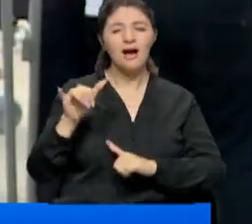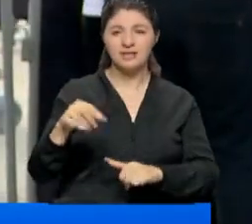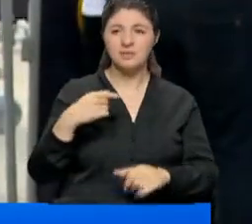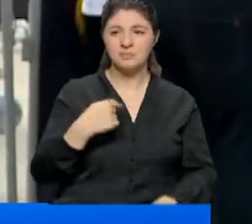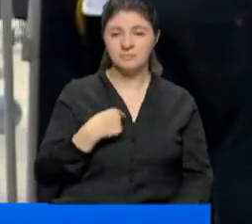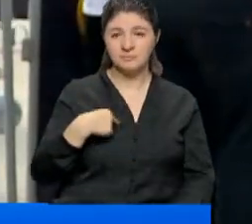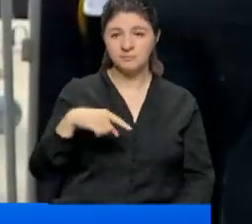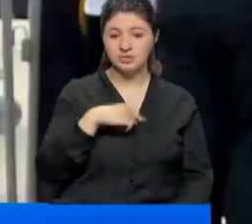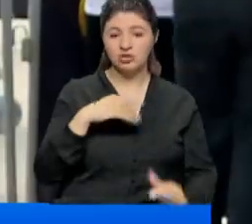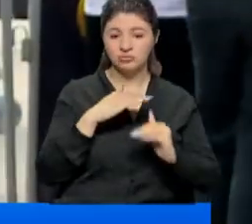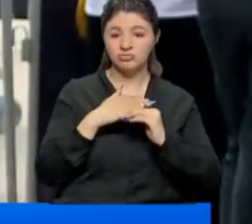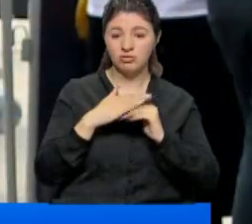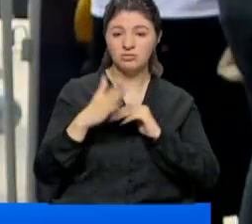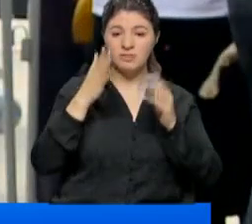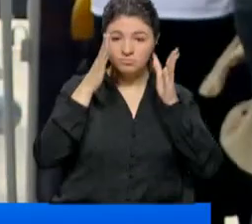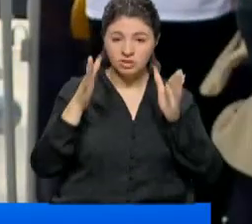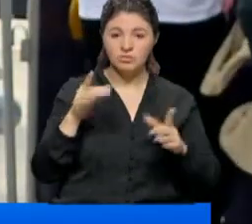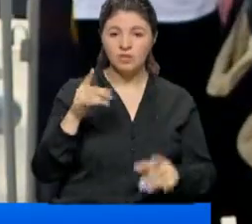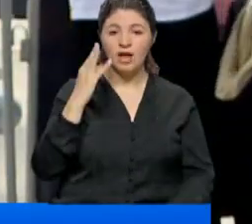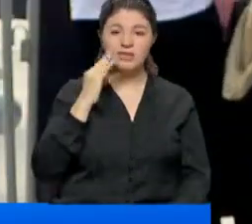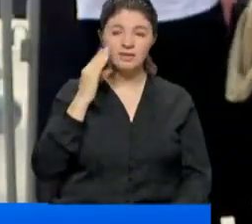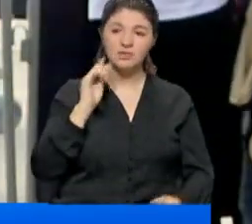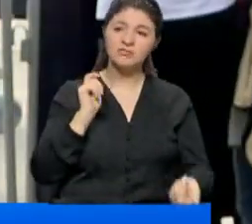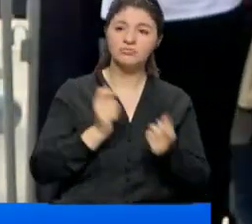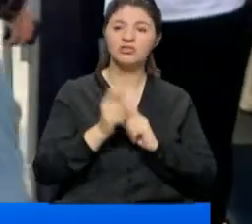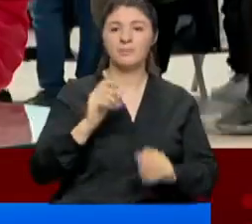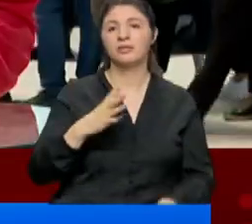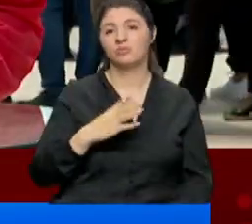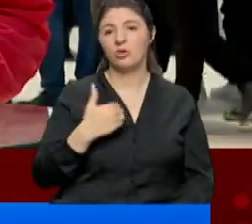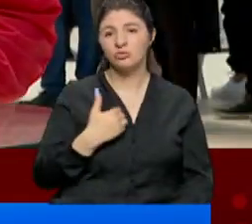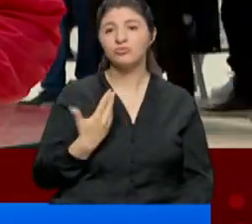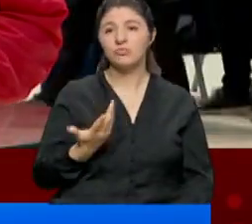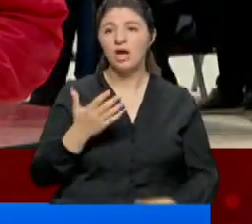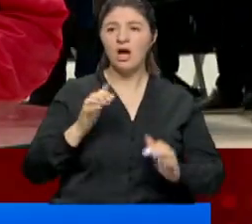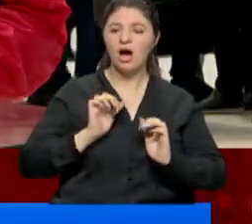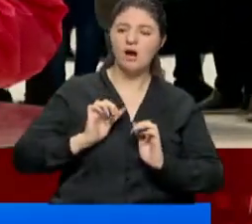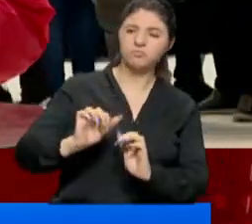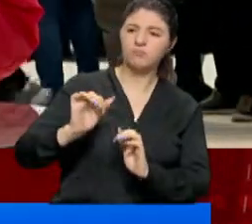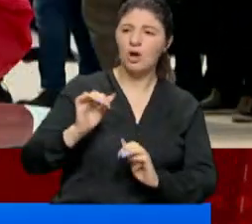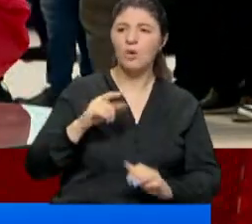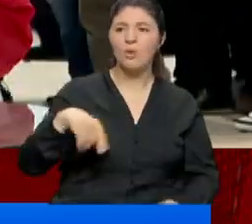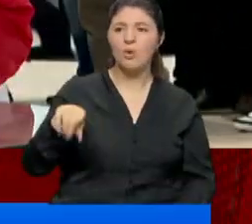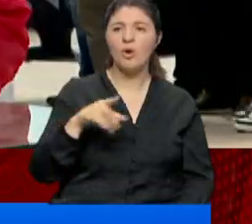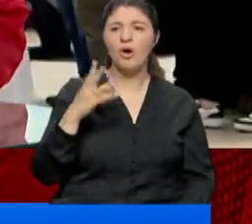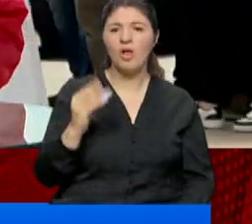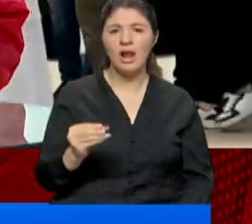Biz toplumsal bakış açısını Bu anlamda değiştirmek istiyoruz ambargoların